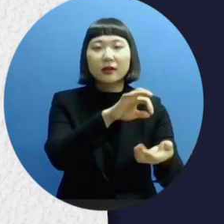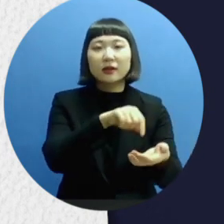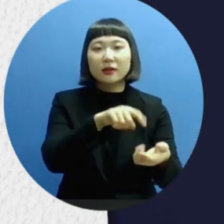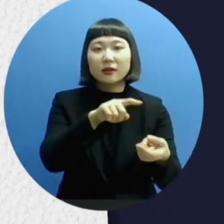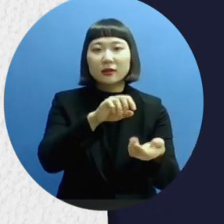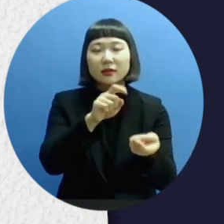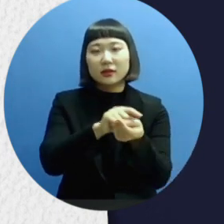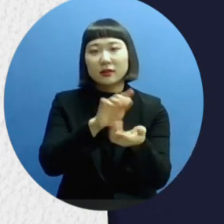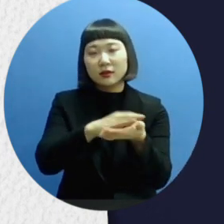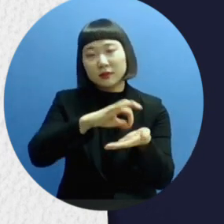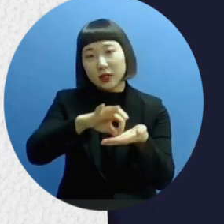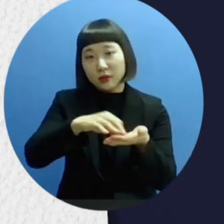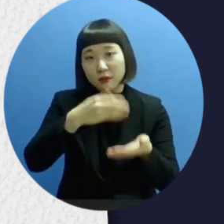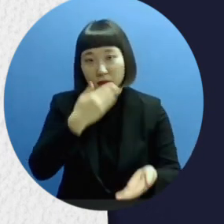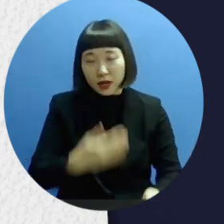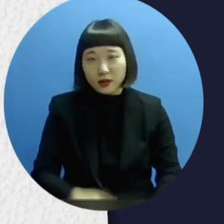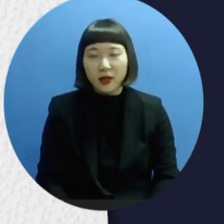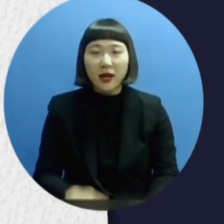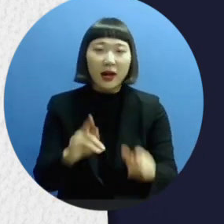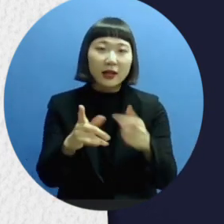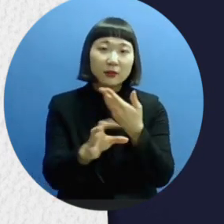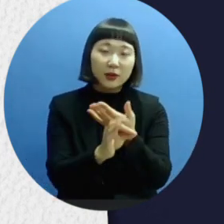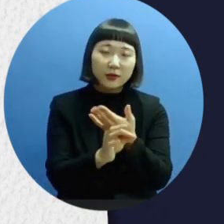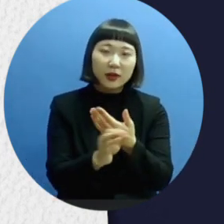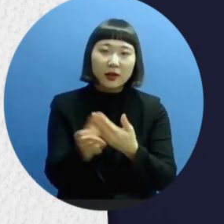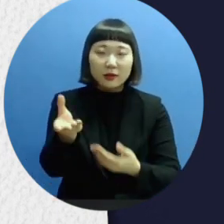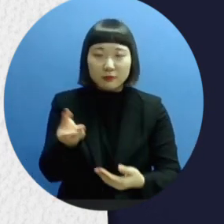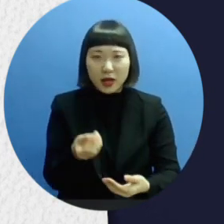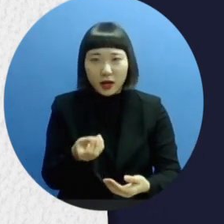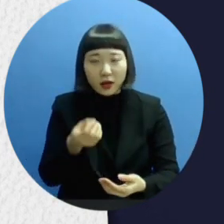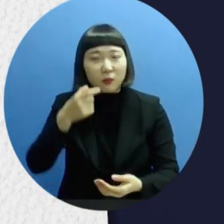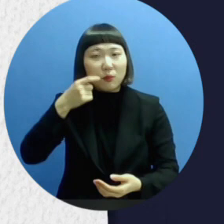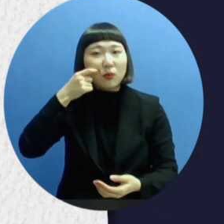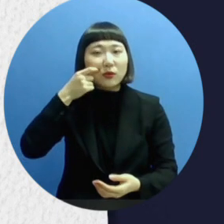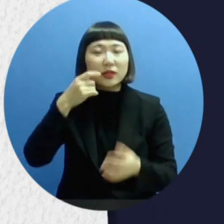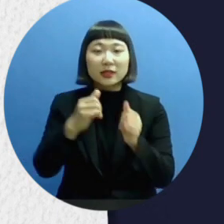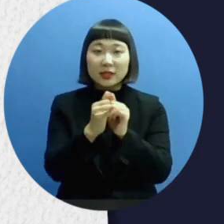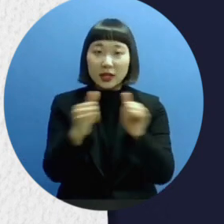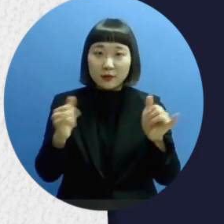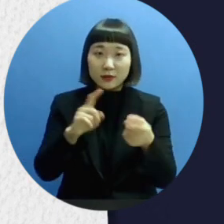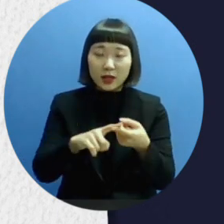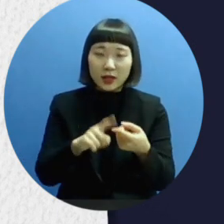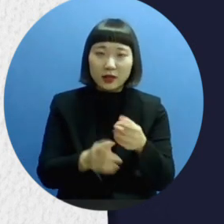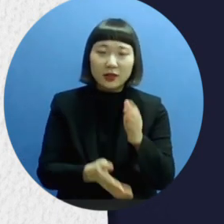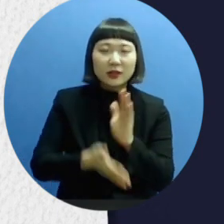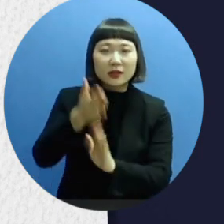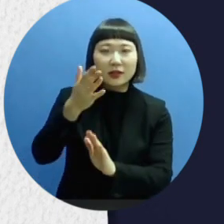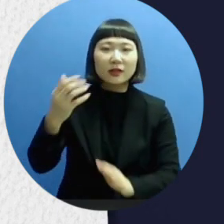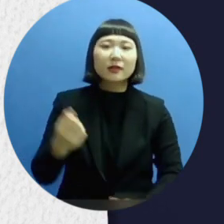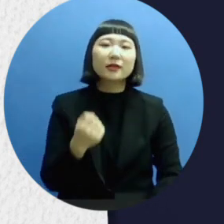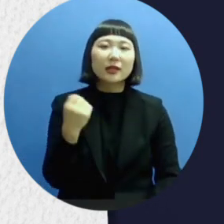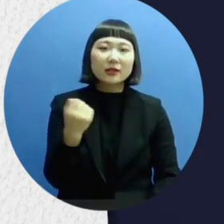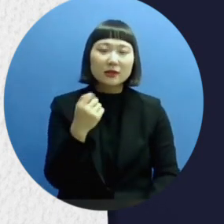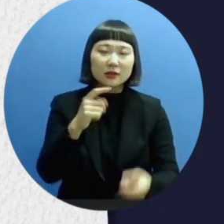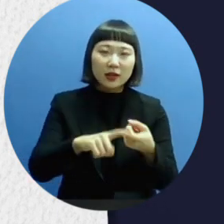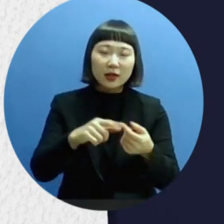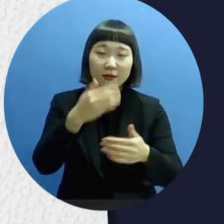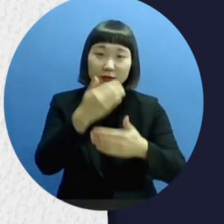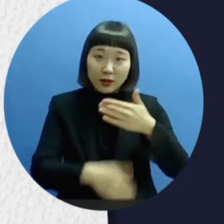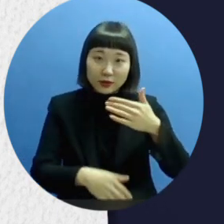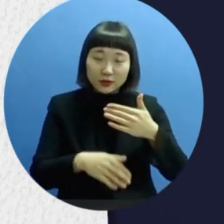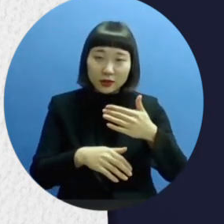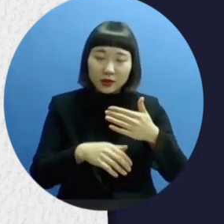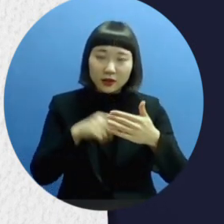또 임대차 계약을 하지 못한 전차인에게는 시가 보유하고 있는 잔여 점포를 지명 경쟁 방법으로 사용할 수 있게